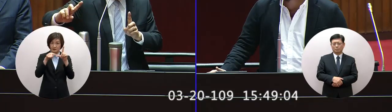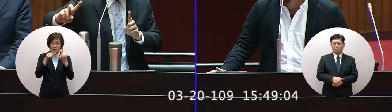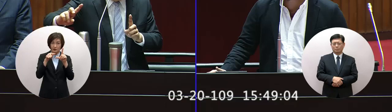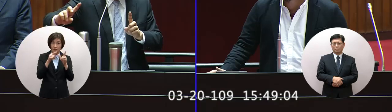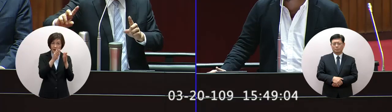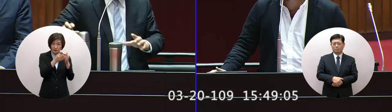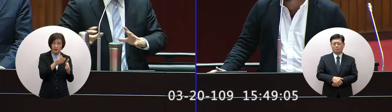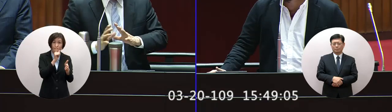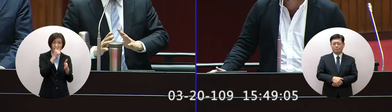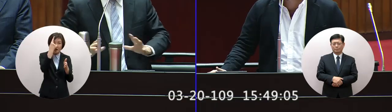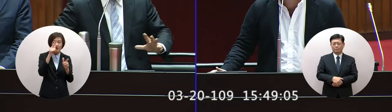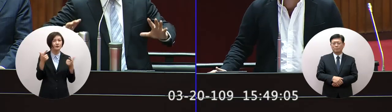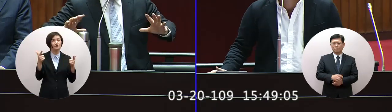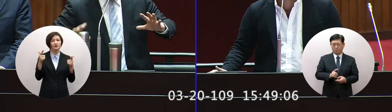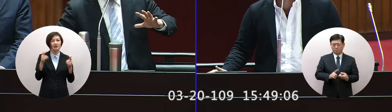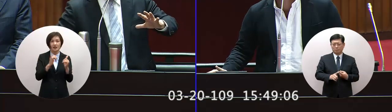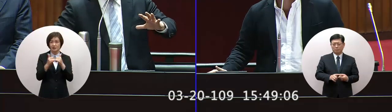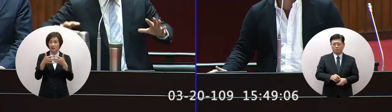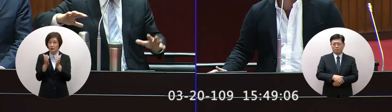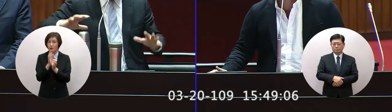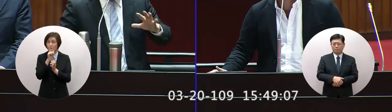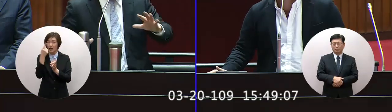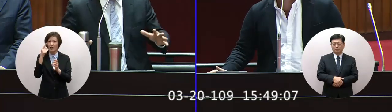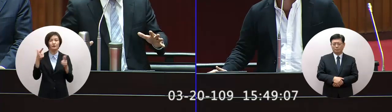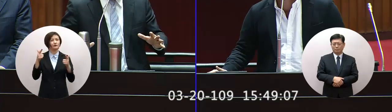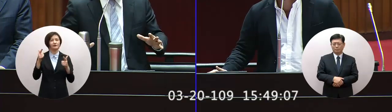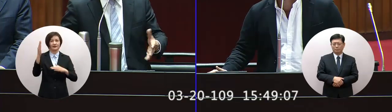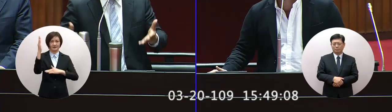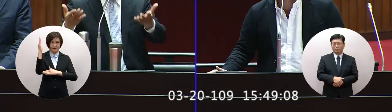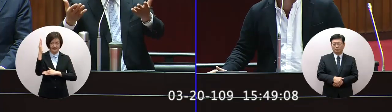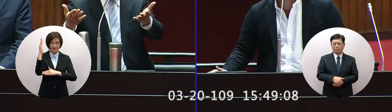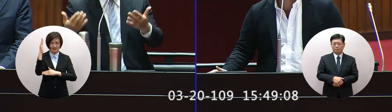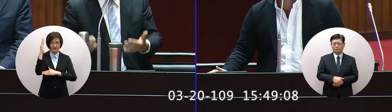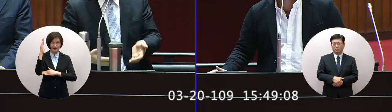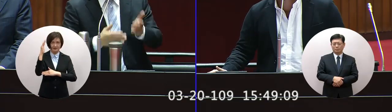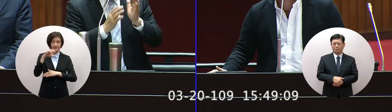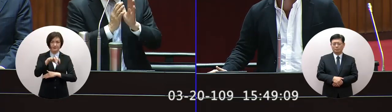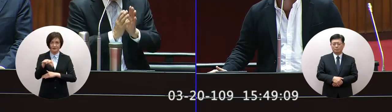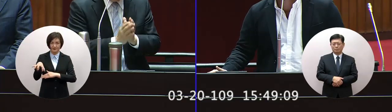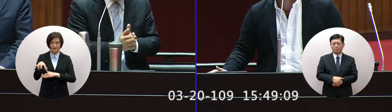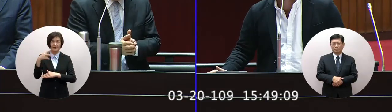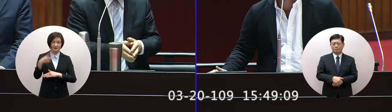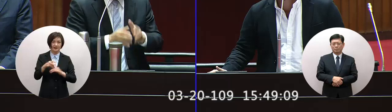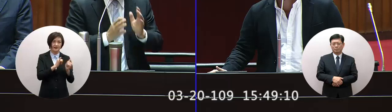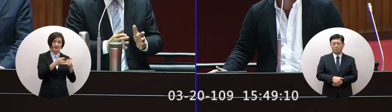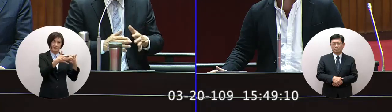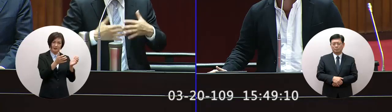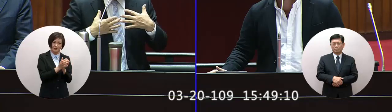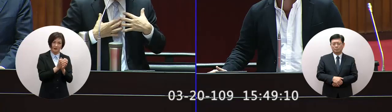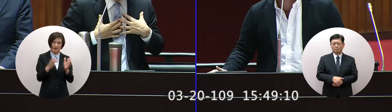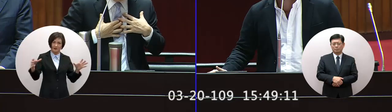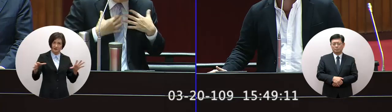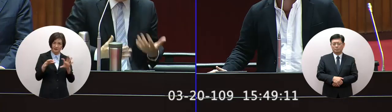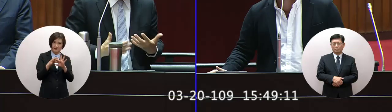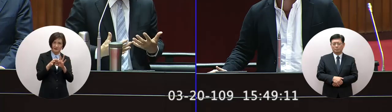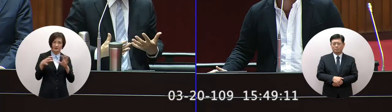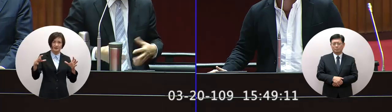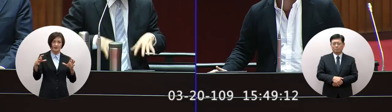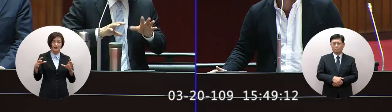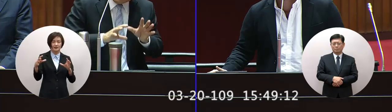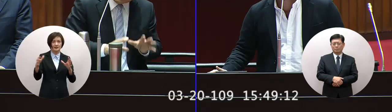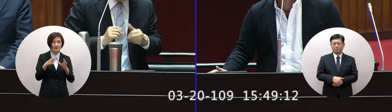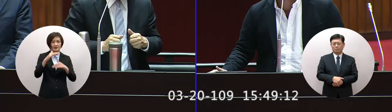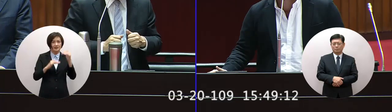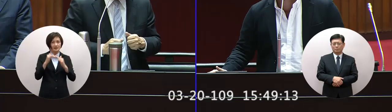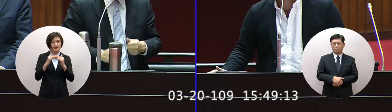社团看，而是从政府以及民间看。所以委员，如果你有哪一方面觉得政府应该可以